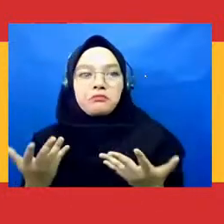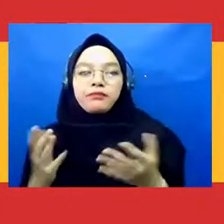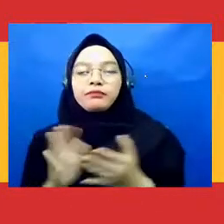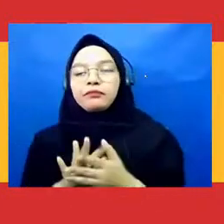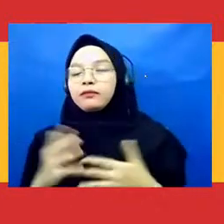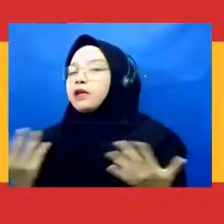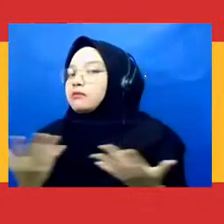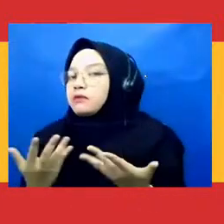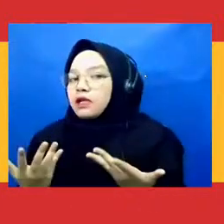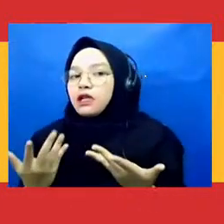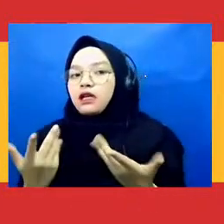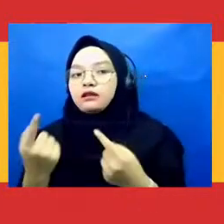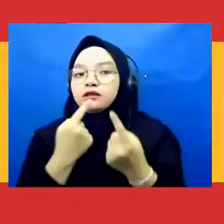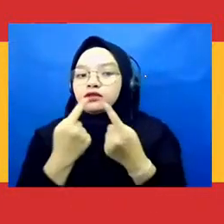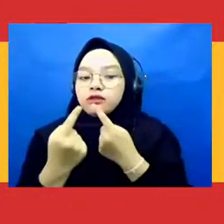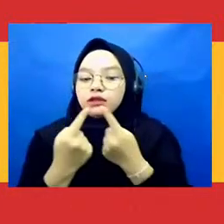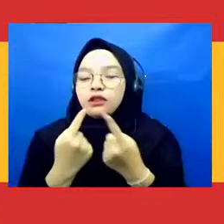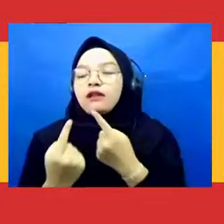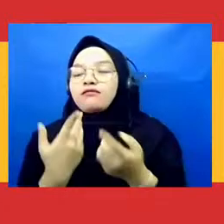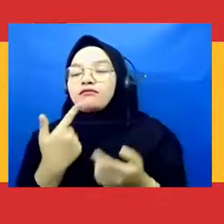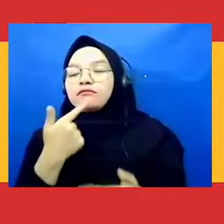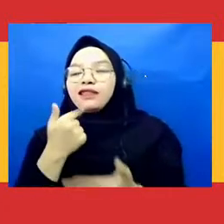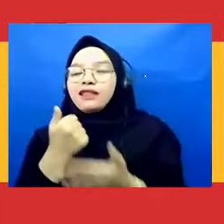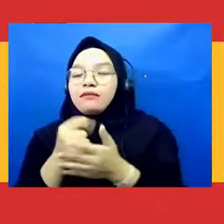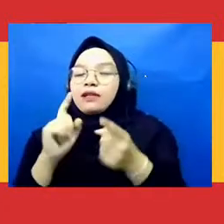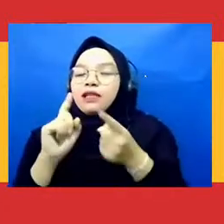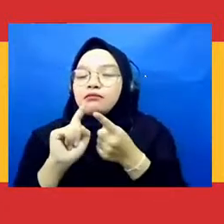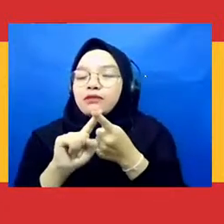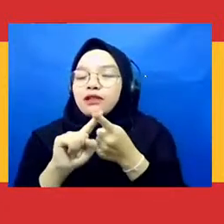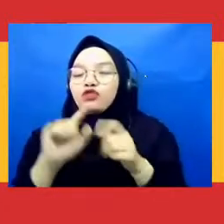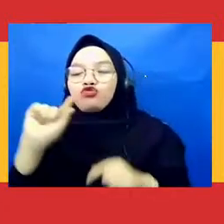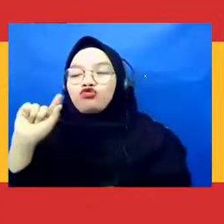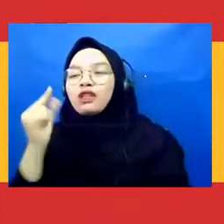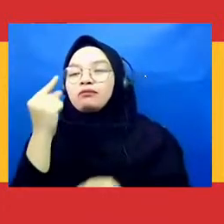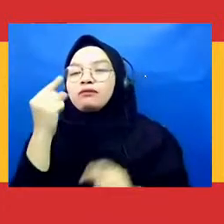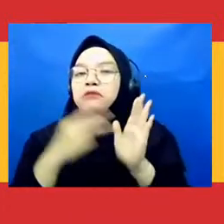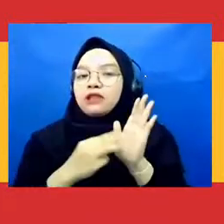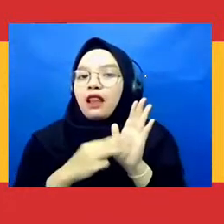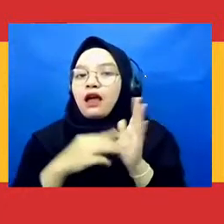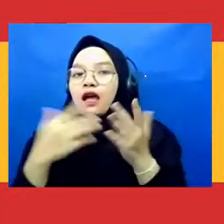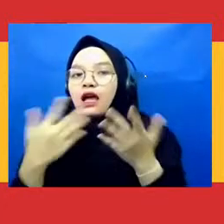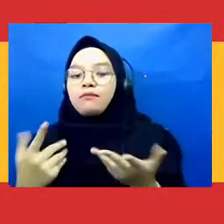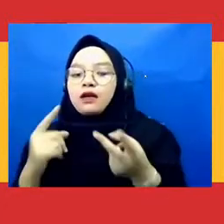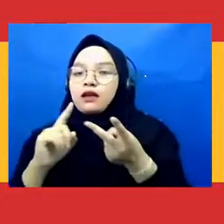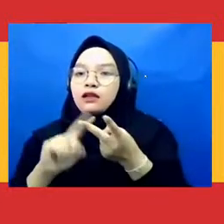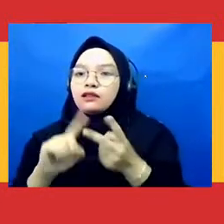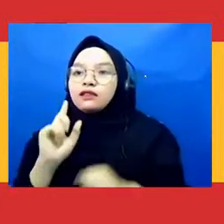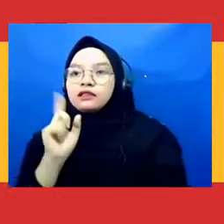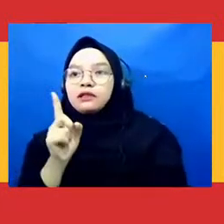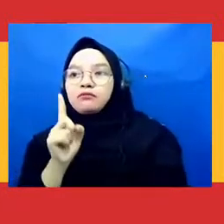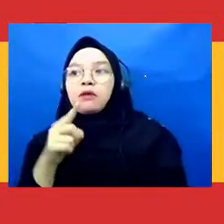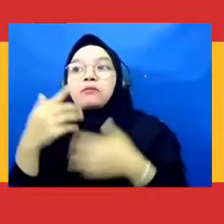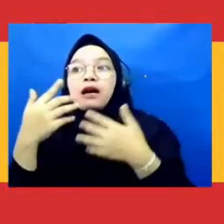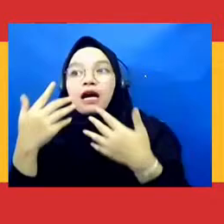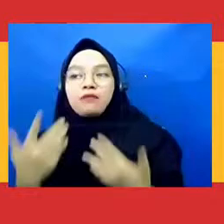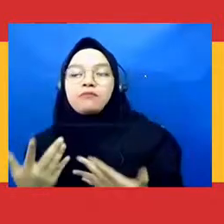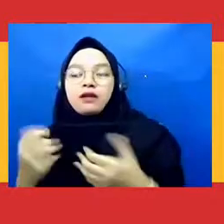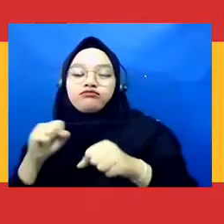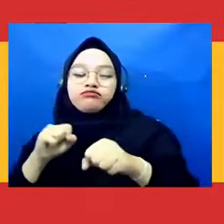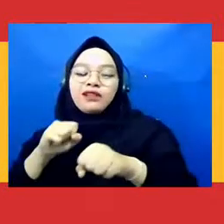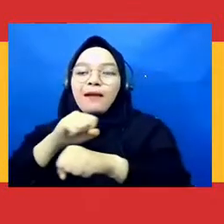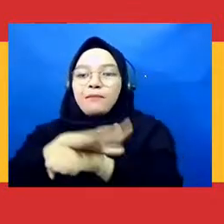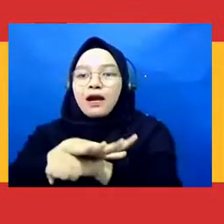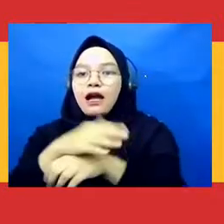Tentukan masalah utamanya apa? Apa penyebabnya dan apa dampaknya? Itu yang pertama.